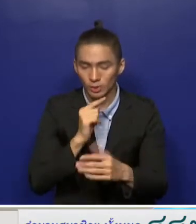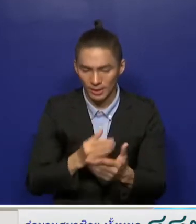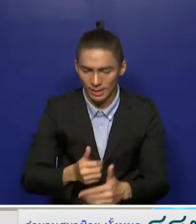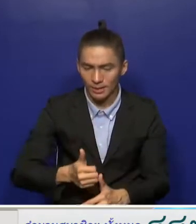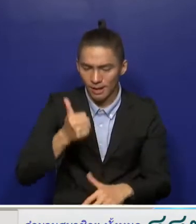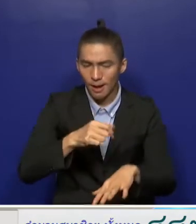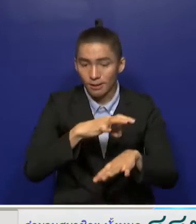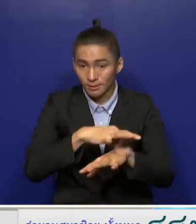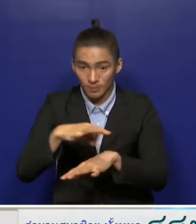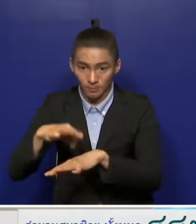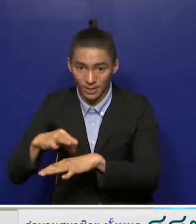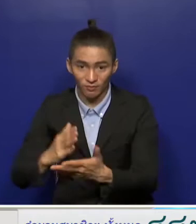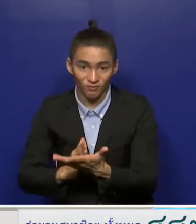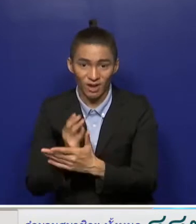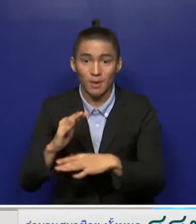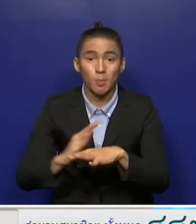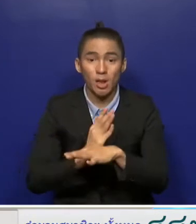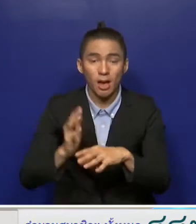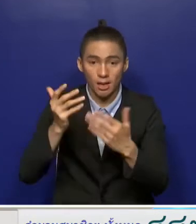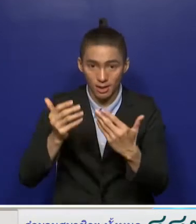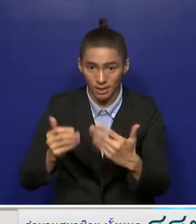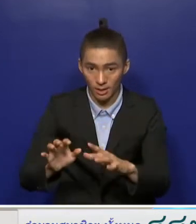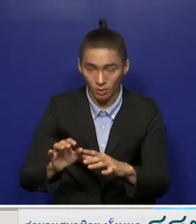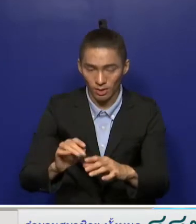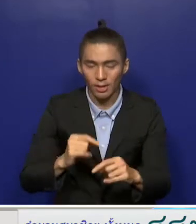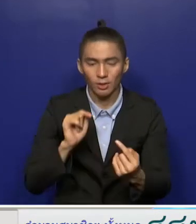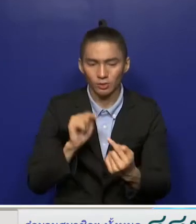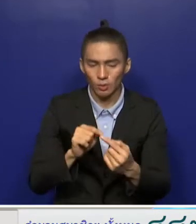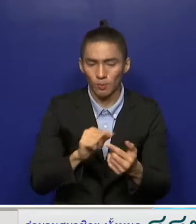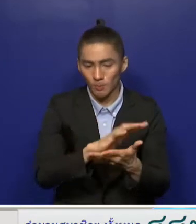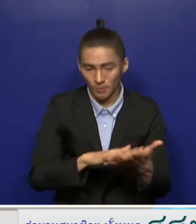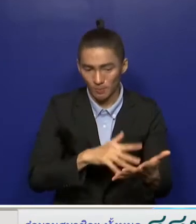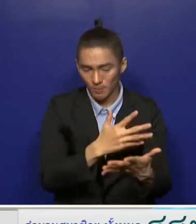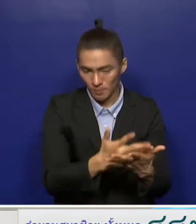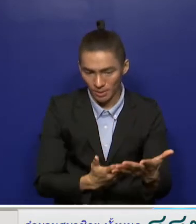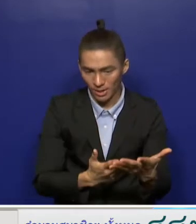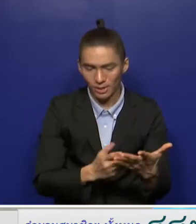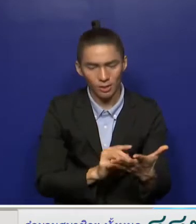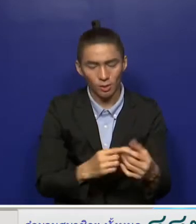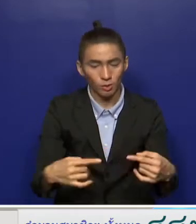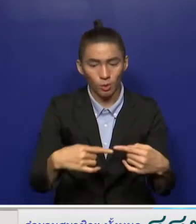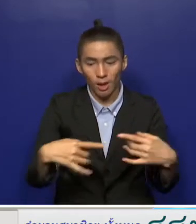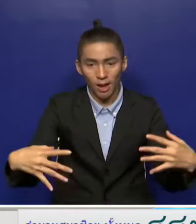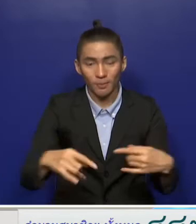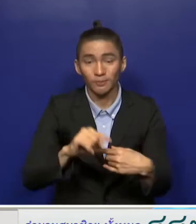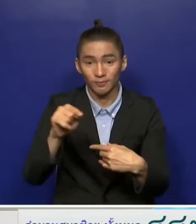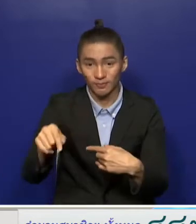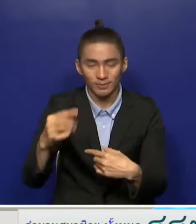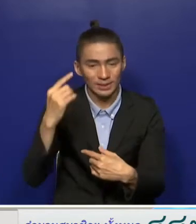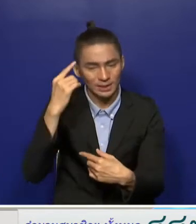้ เป็ ส มาชิ้วนโย บาย ใ ส่น ของ ฝ่าย ตง กั ข้าม อ่า400 cyg